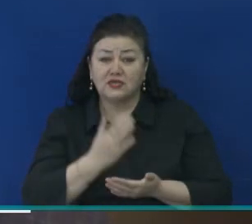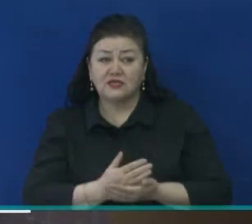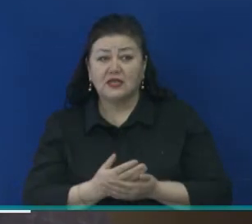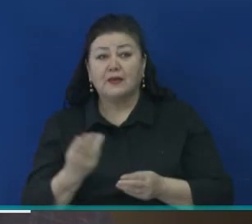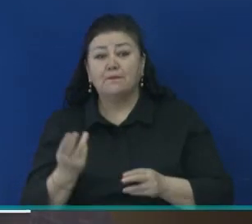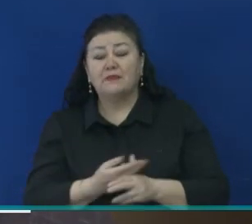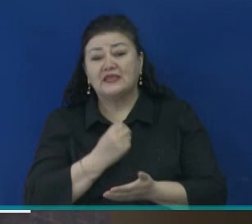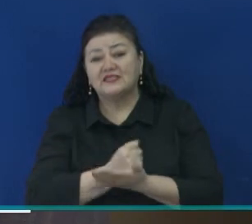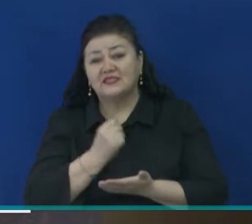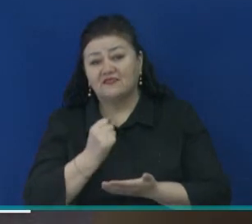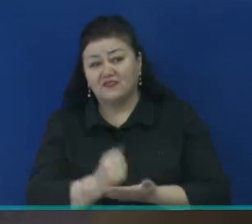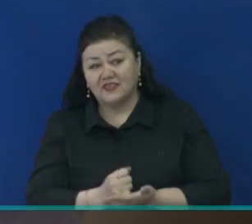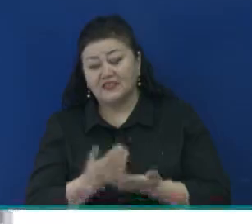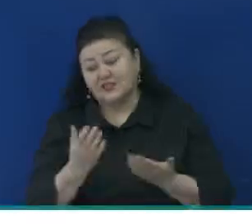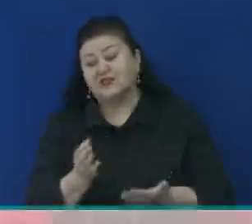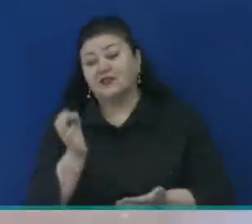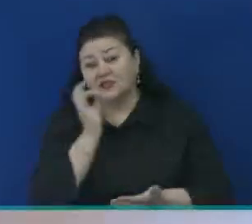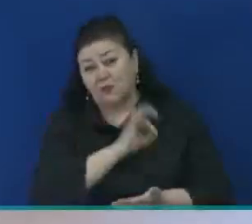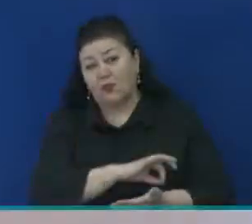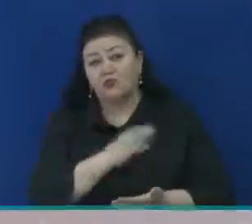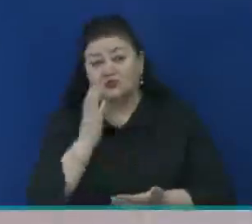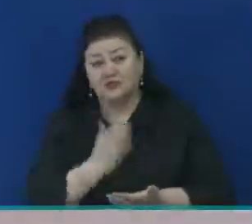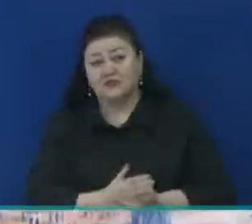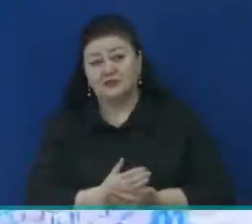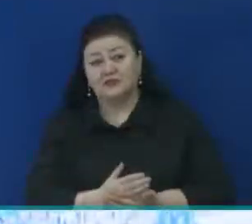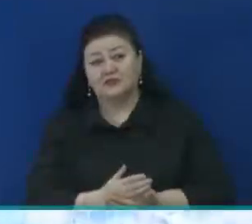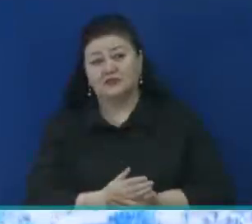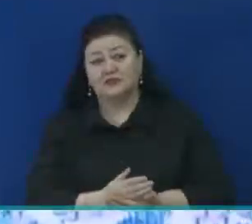визасыз режим пайдалы деп есептейміз.